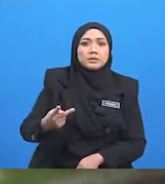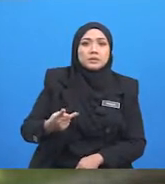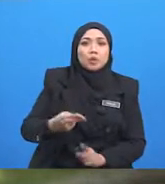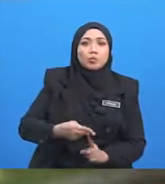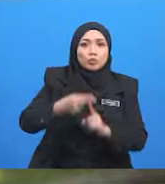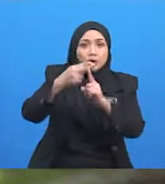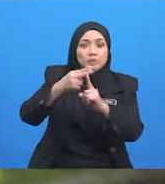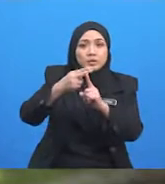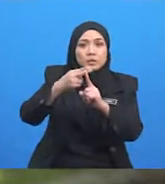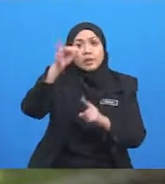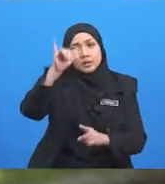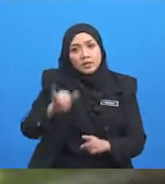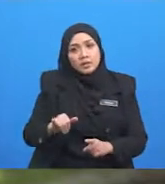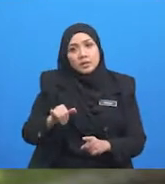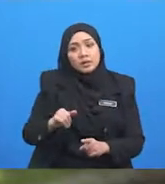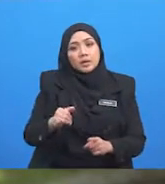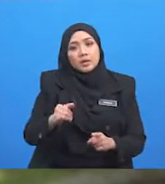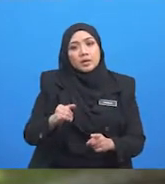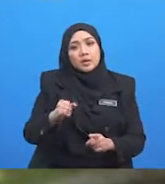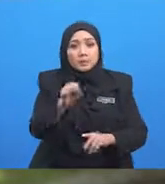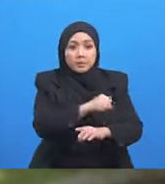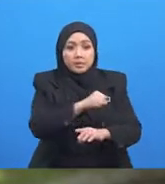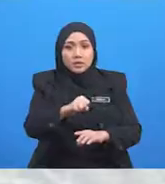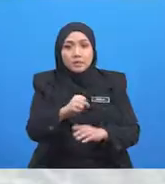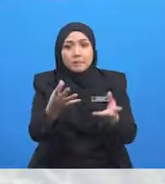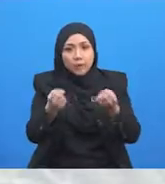yang ingin disampaikan oleh penyajak.